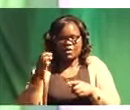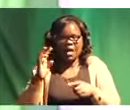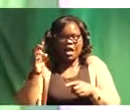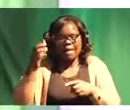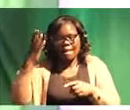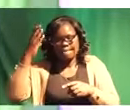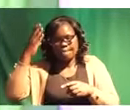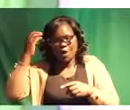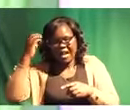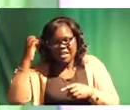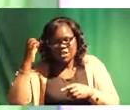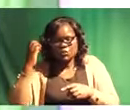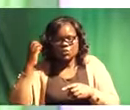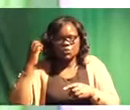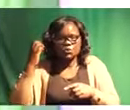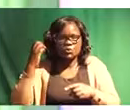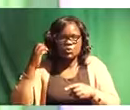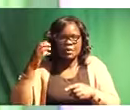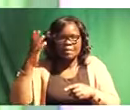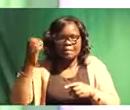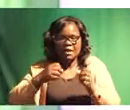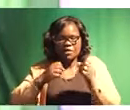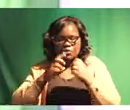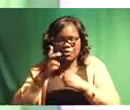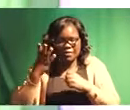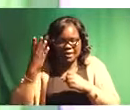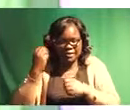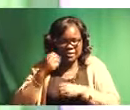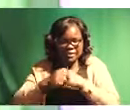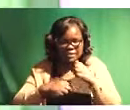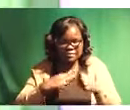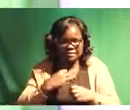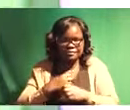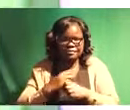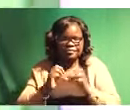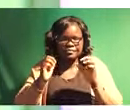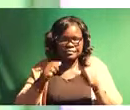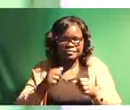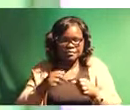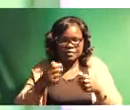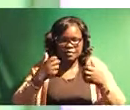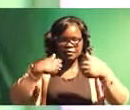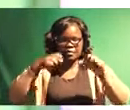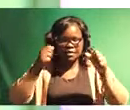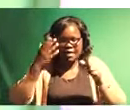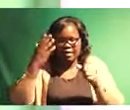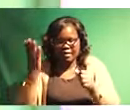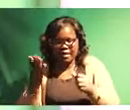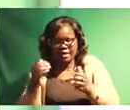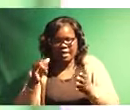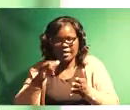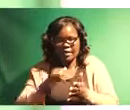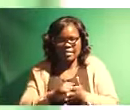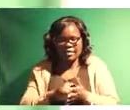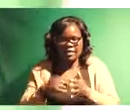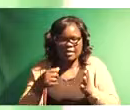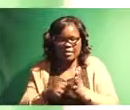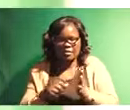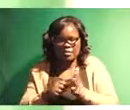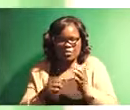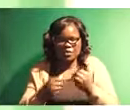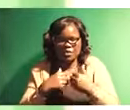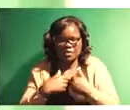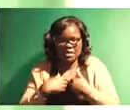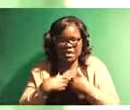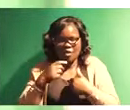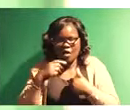Mogadishu Desemba mwaka uliopita, na nilikubaliana na rais wa kule ya kwamba ile matatizo tulikuwa nayo